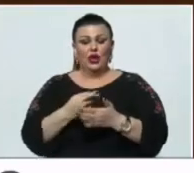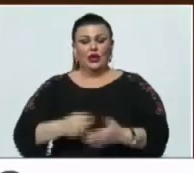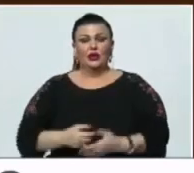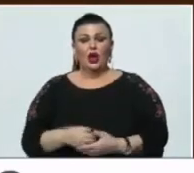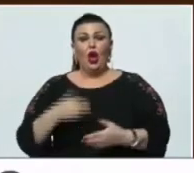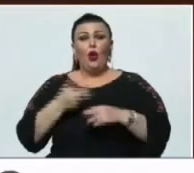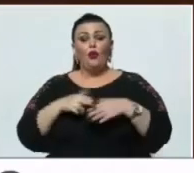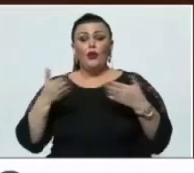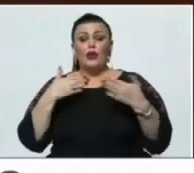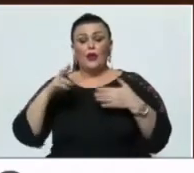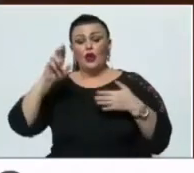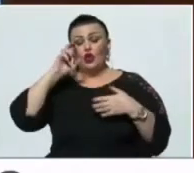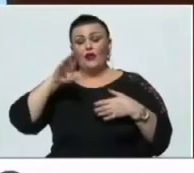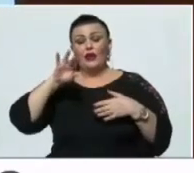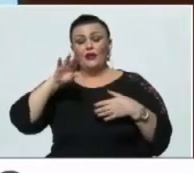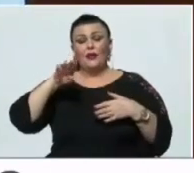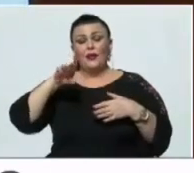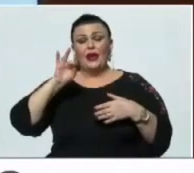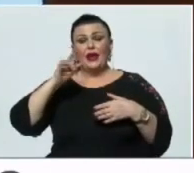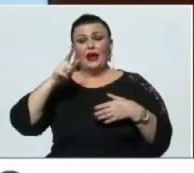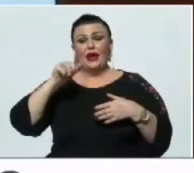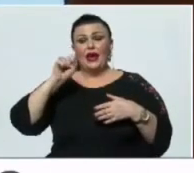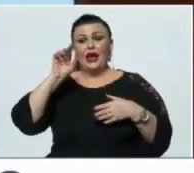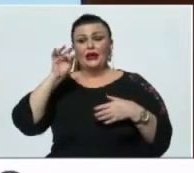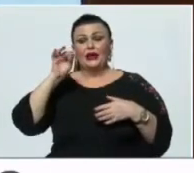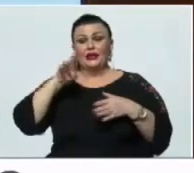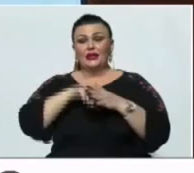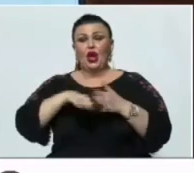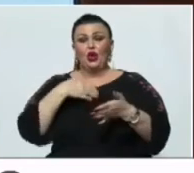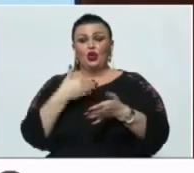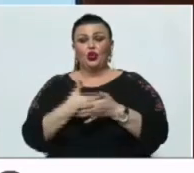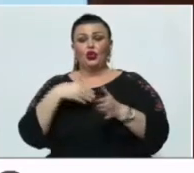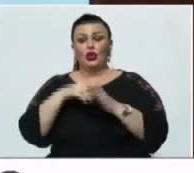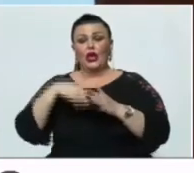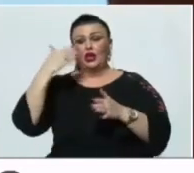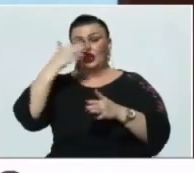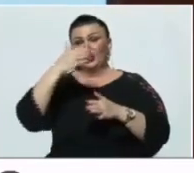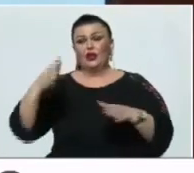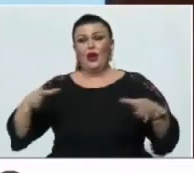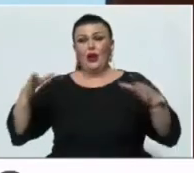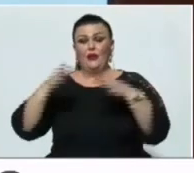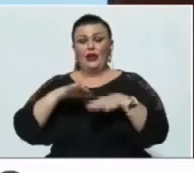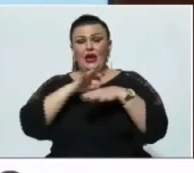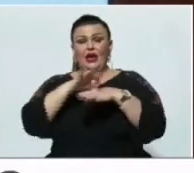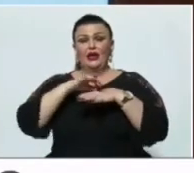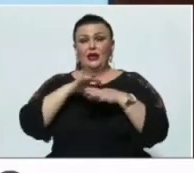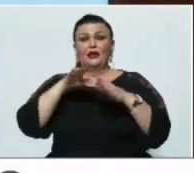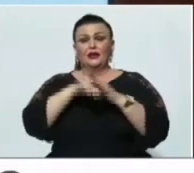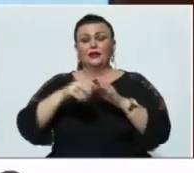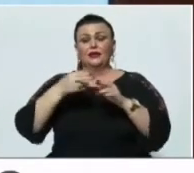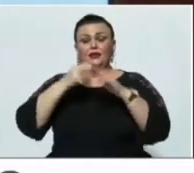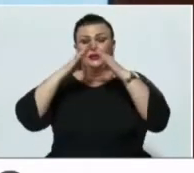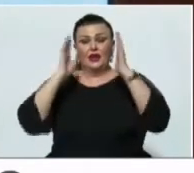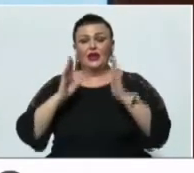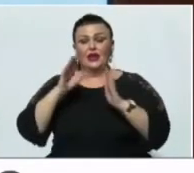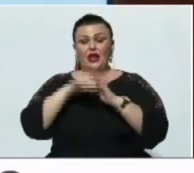Bu münasibətlə Dövlət Miqrasiya Xidmətinin rəisi Cənab Vüsal Hüseynov Miqrasiya Könüllüsü İctimai Birliyinin idarə heyəti ilə görüş təşkil etmiş və həmin